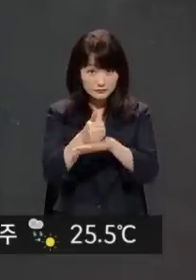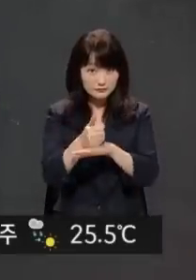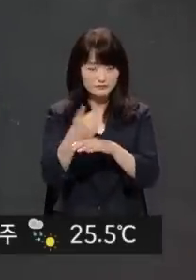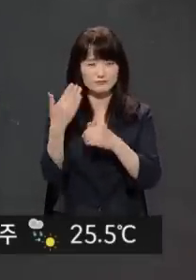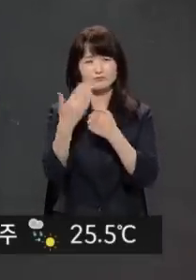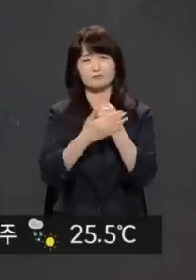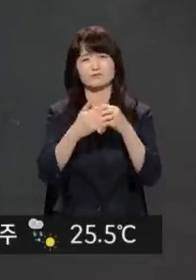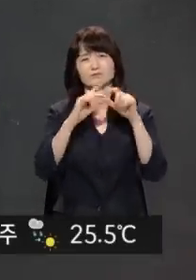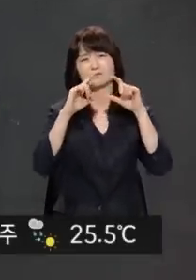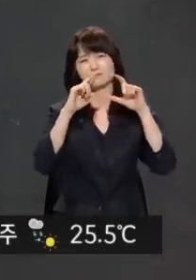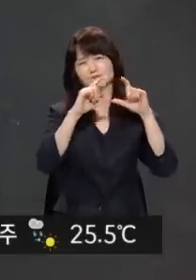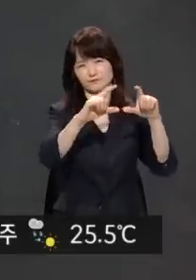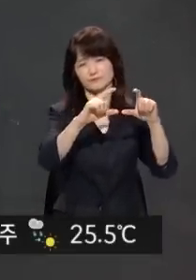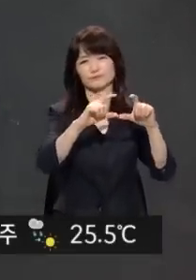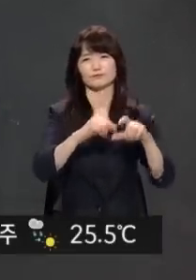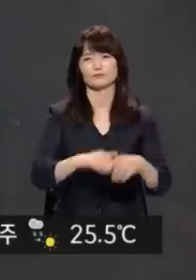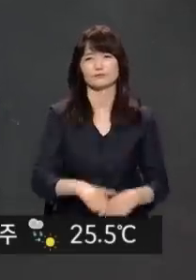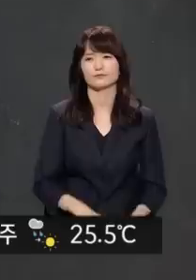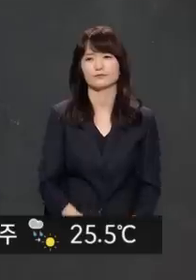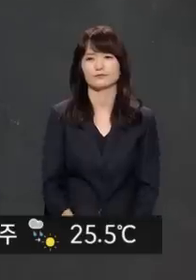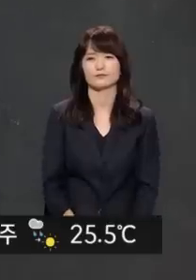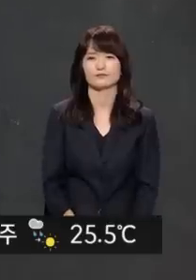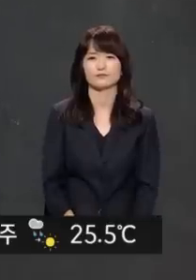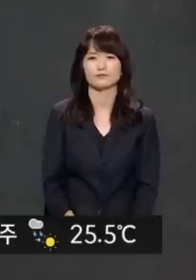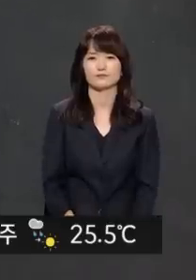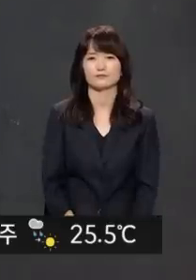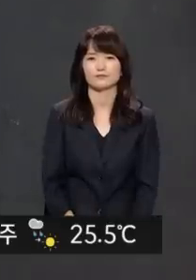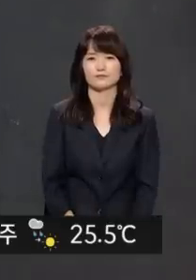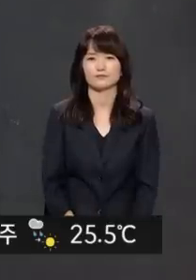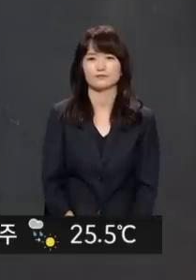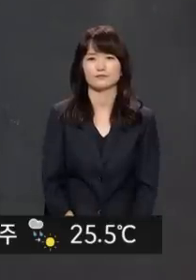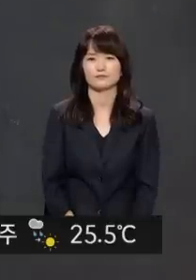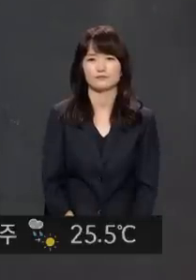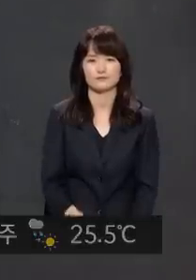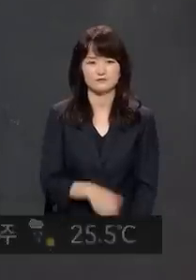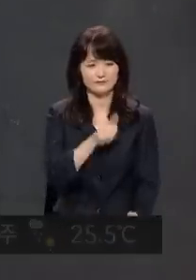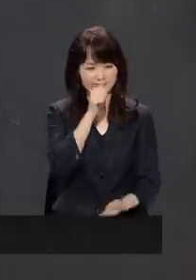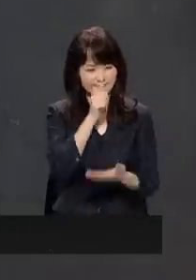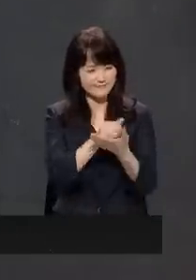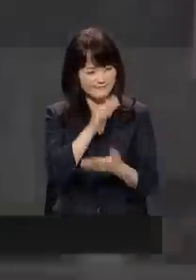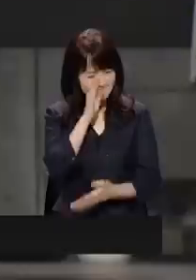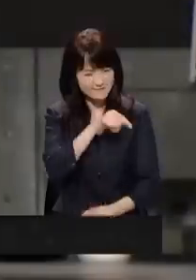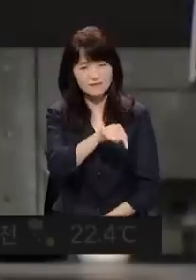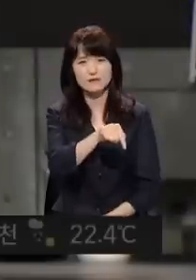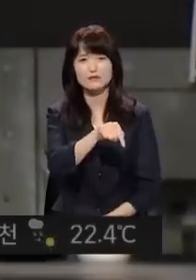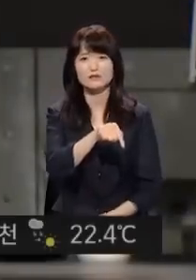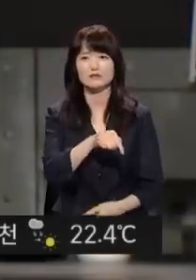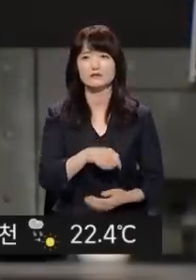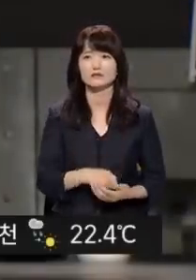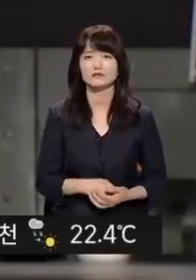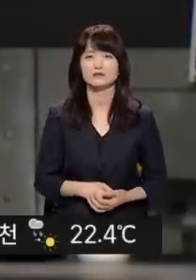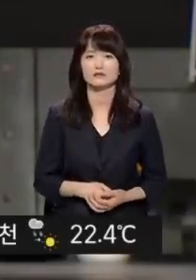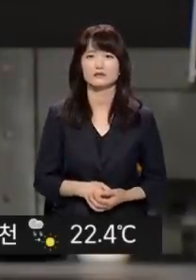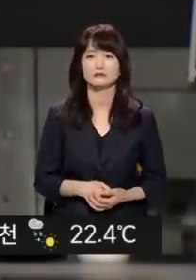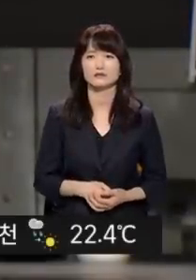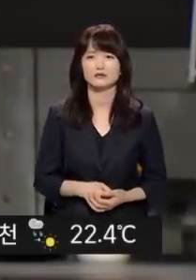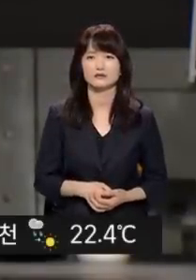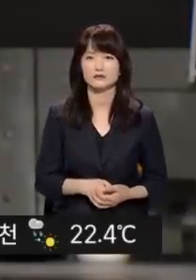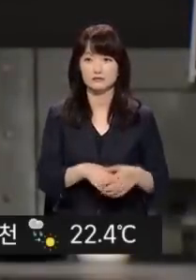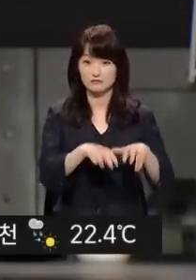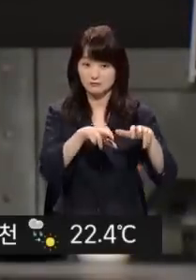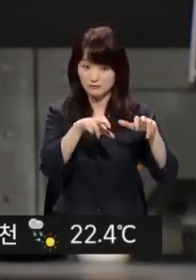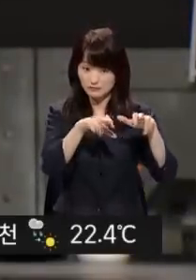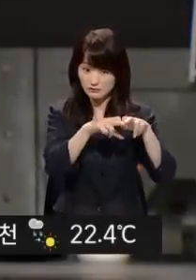결국 집행 유예라는 거 아닙니까 지금 그러게요 재질이 굉장히 좋지 않죠 이게 정말